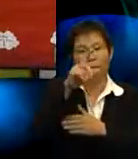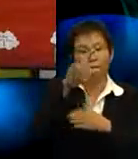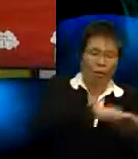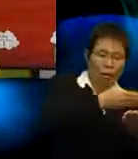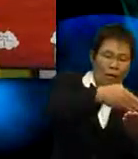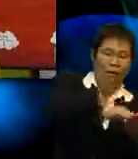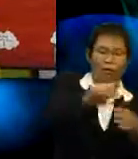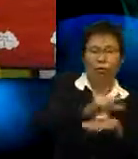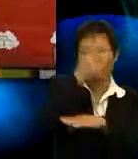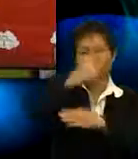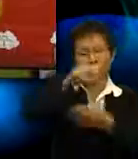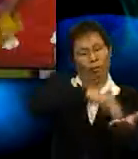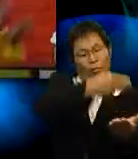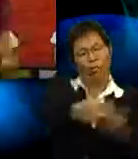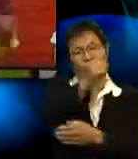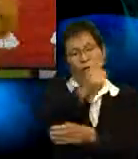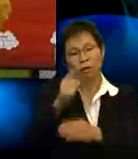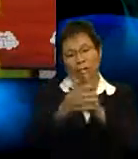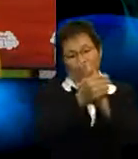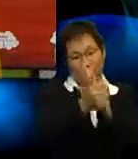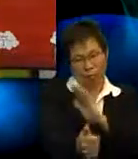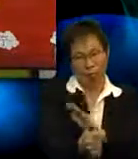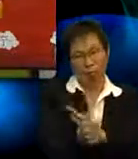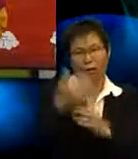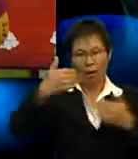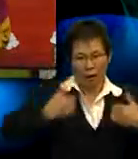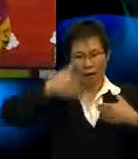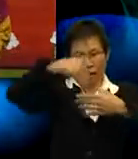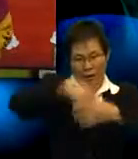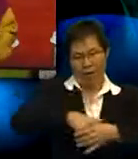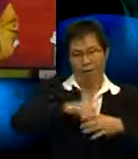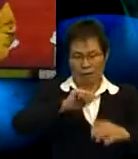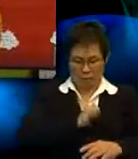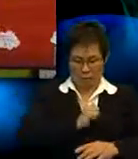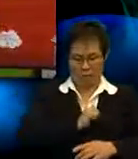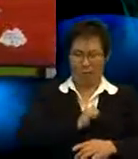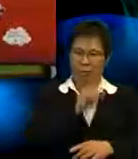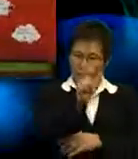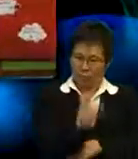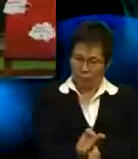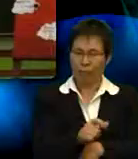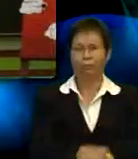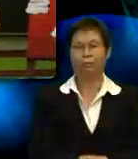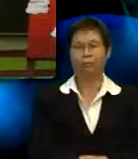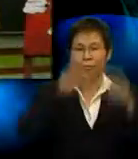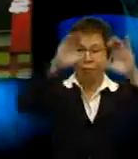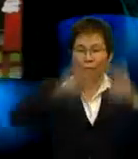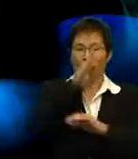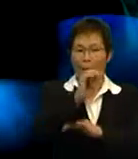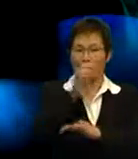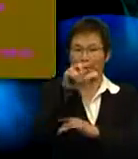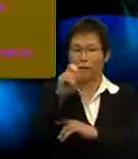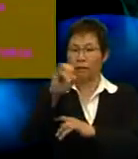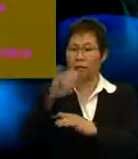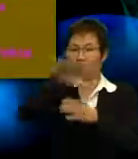muzik merupakan salah satu kemahiran yang terdapat dalam diri individu. Kaedah Melsi ini melibatkan